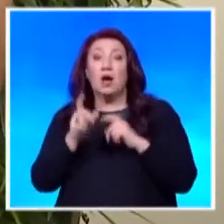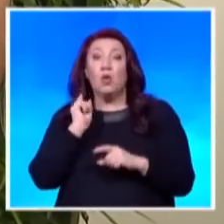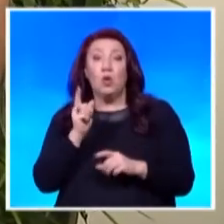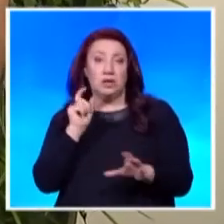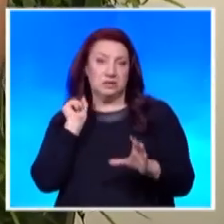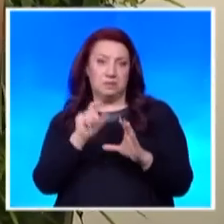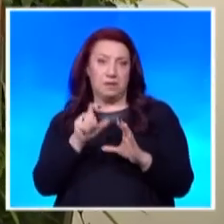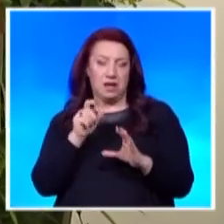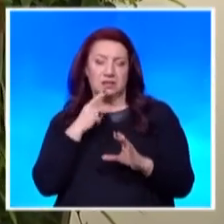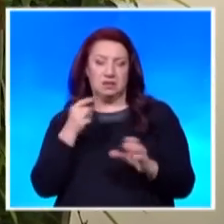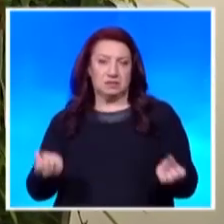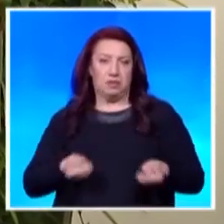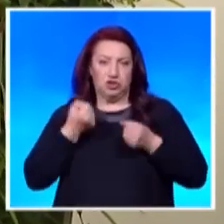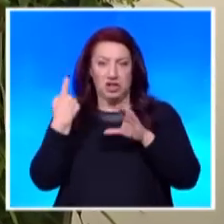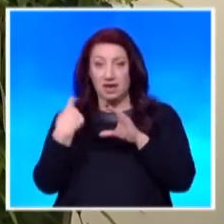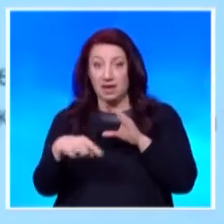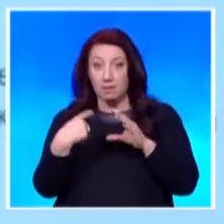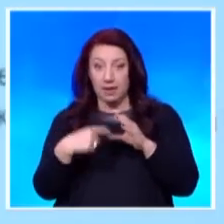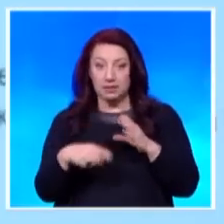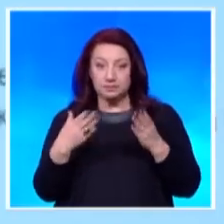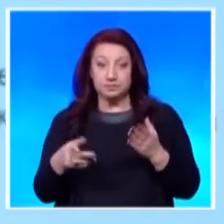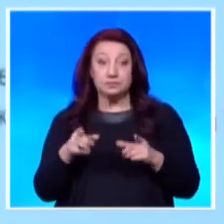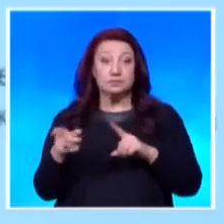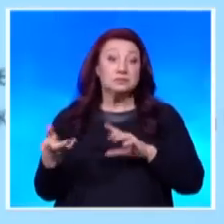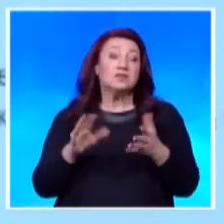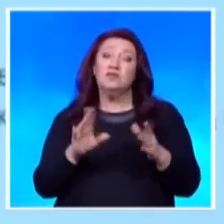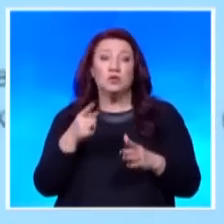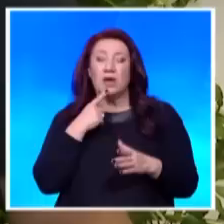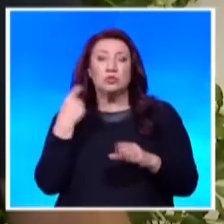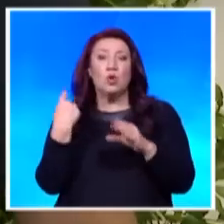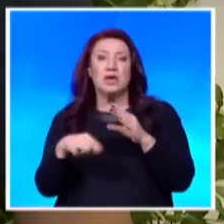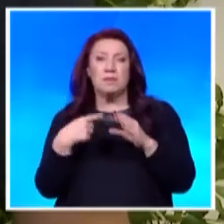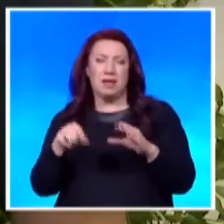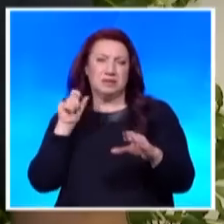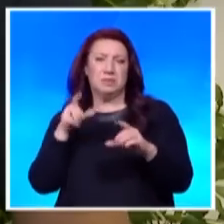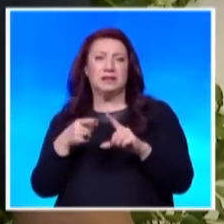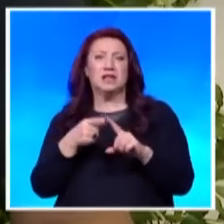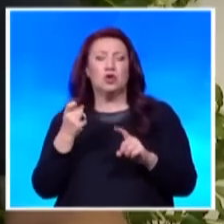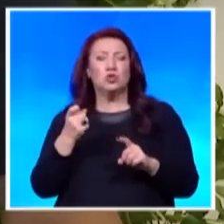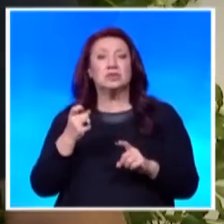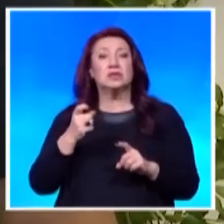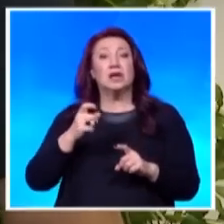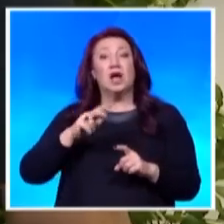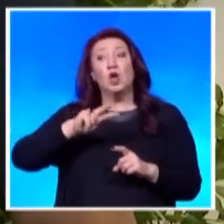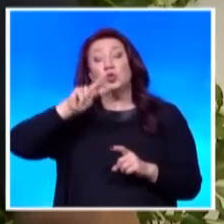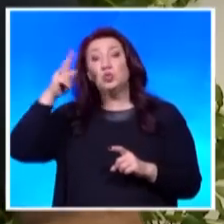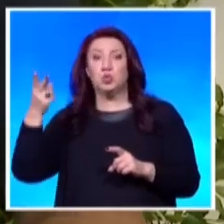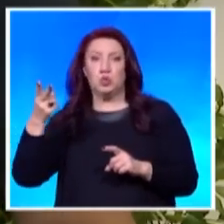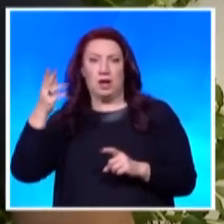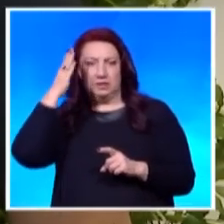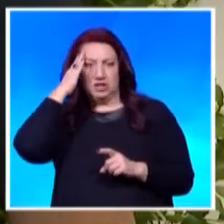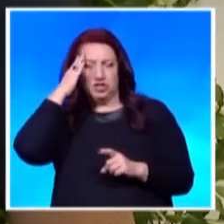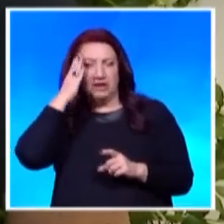с експерт по киберсигурност. Според него най-вероятно заплахата не идва от България. Имейлът е изпратен очевидно през Google преводач